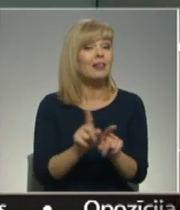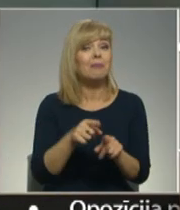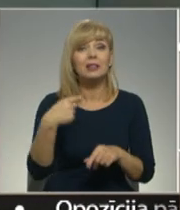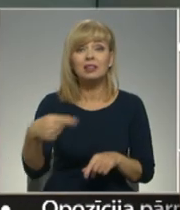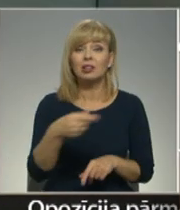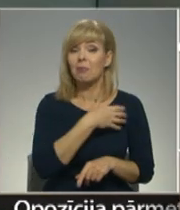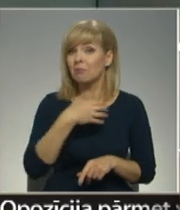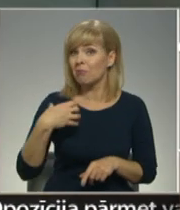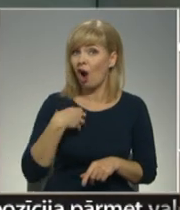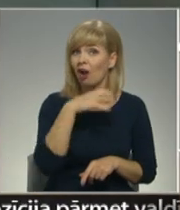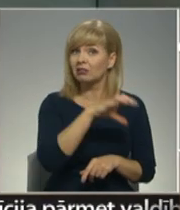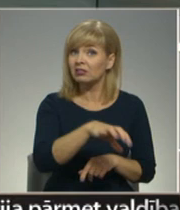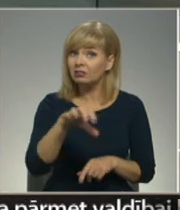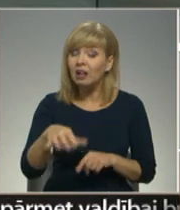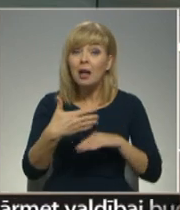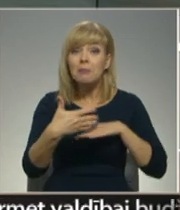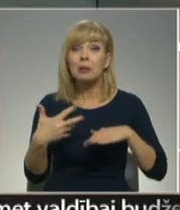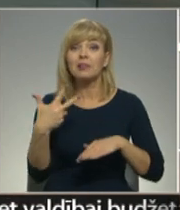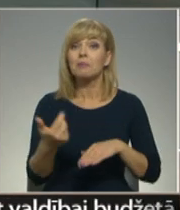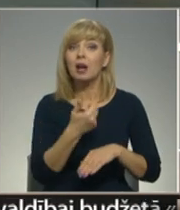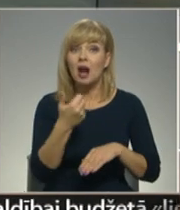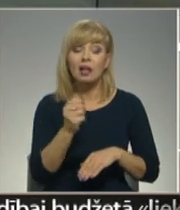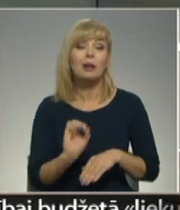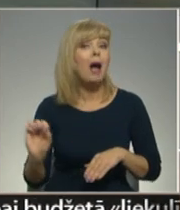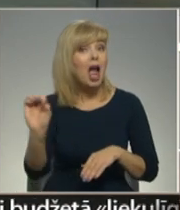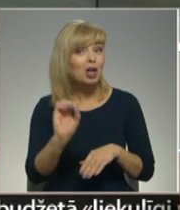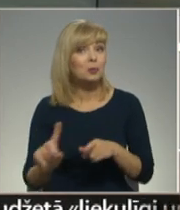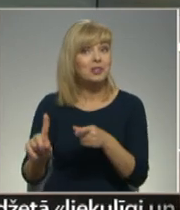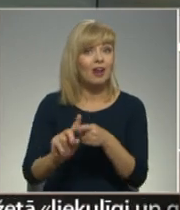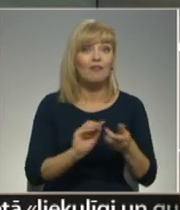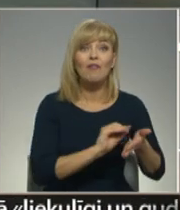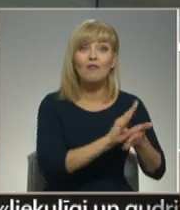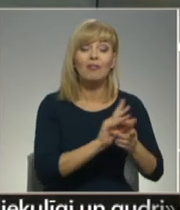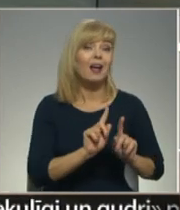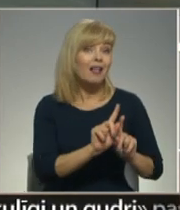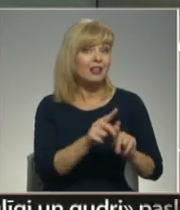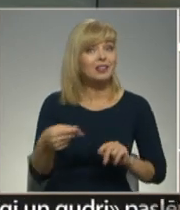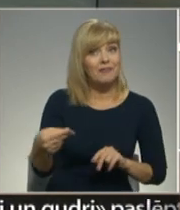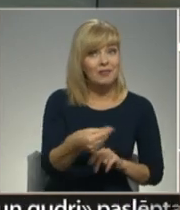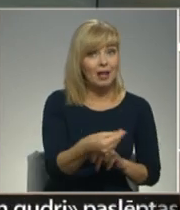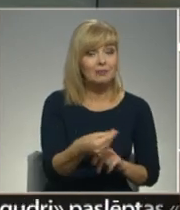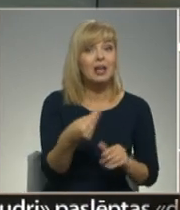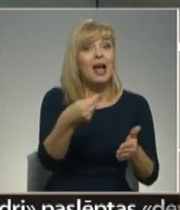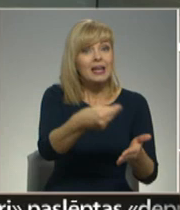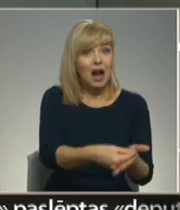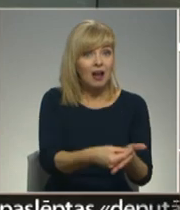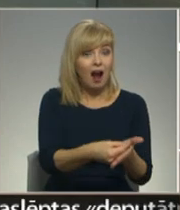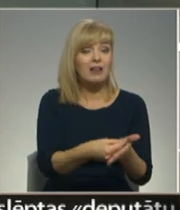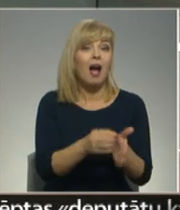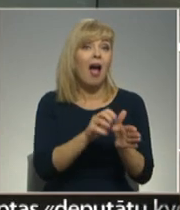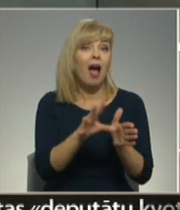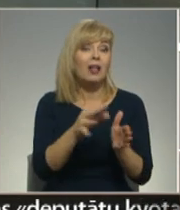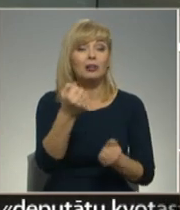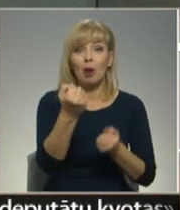Tāpat kā citas pašvaldības, kas pirms 3 gadiem par Eiropas Savienības fondu līdzfinansējumu iegādājās elektromobiļus,